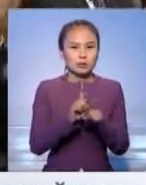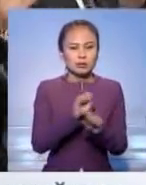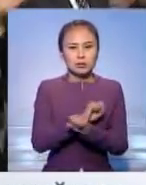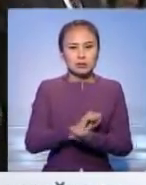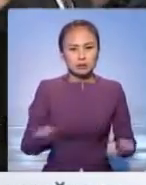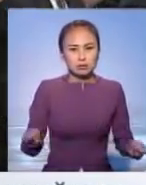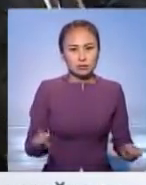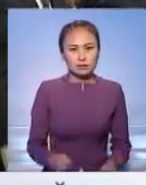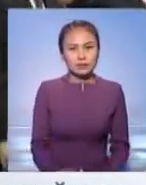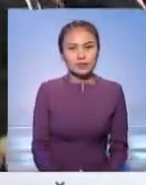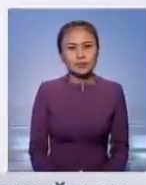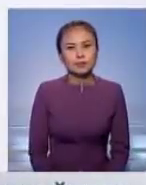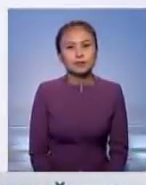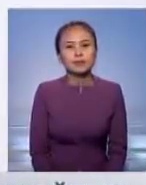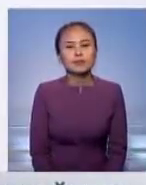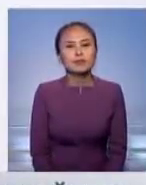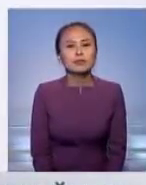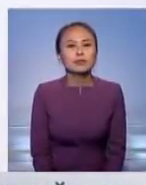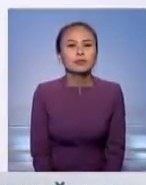бермеуге шақырды.